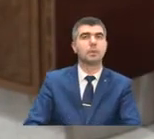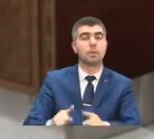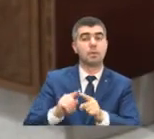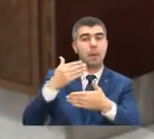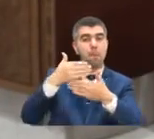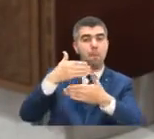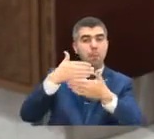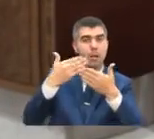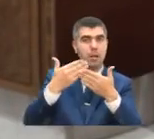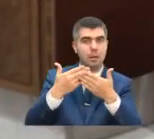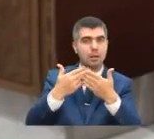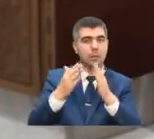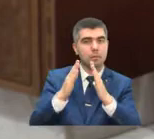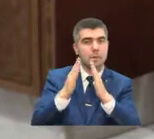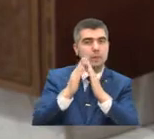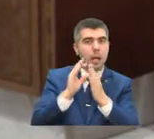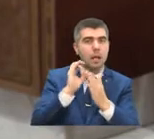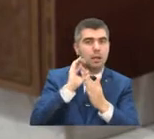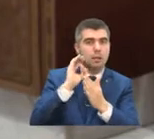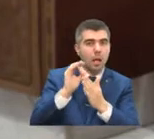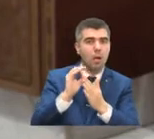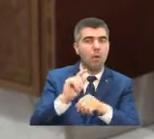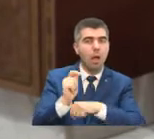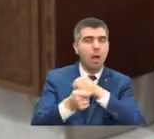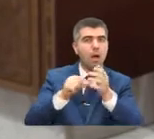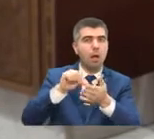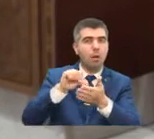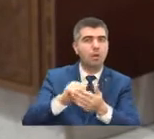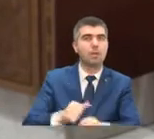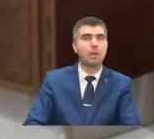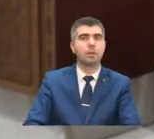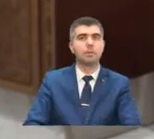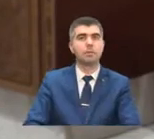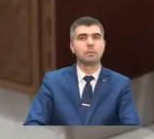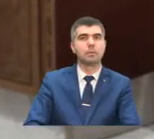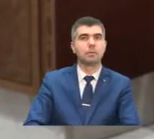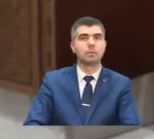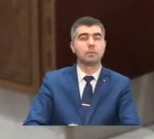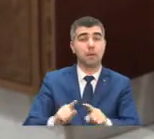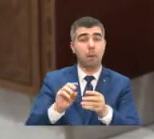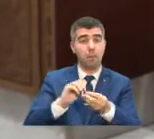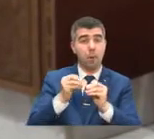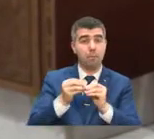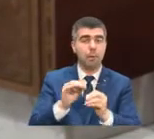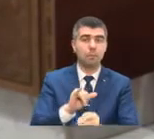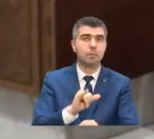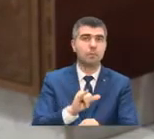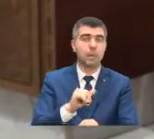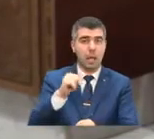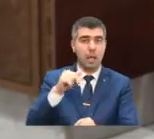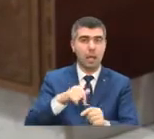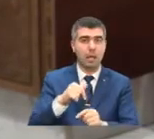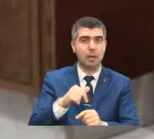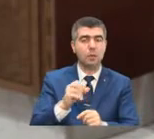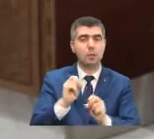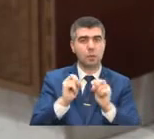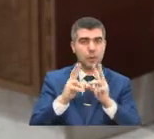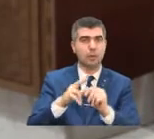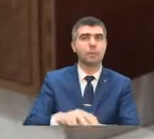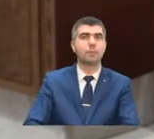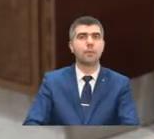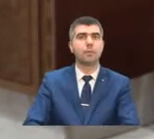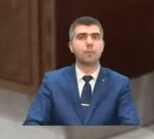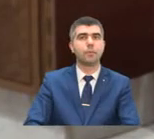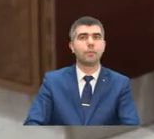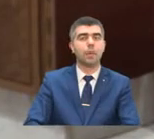القروي، ولكن يجب إقرار بهناك مشكل. هناك مشكل، كان جوج المبادئ ما يمكنناش